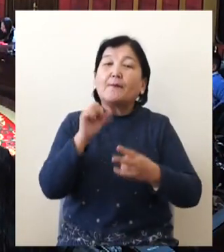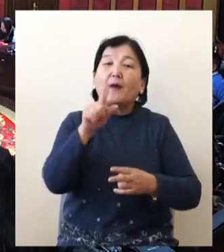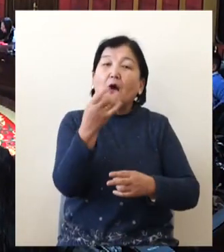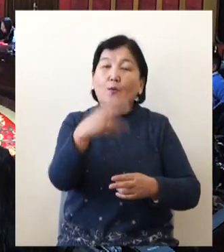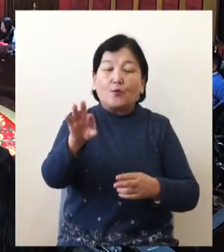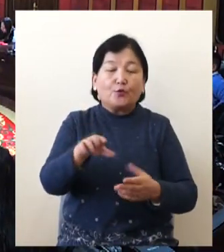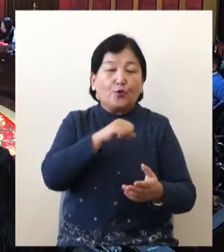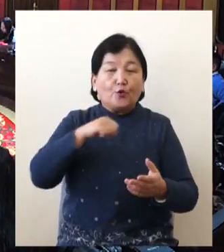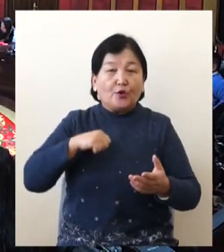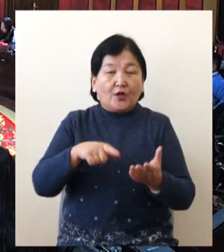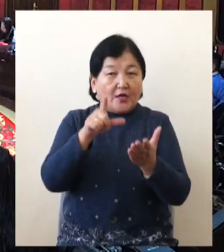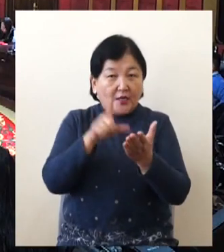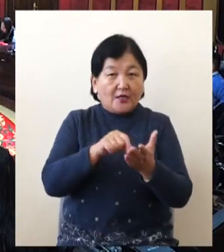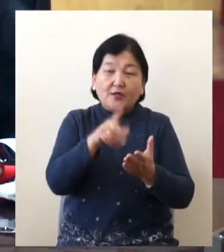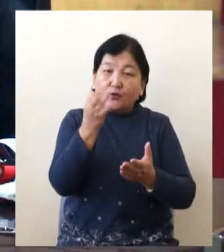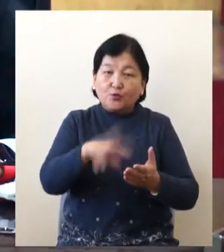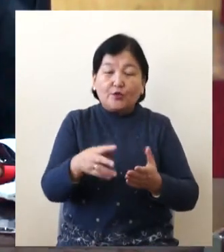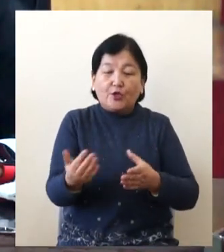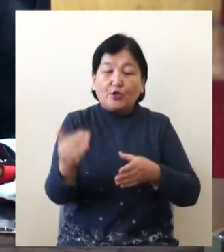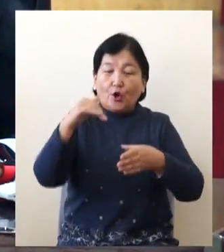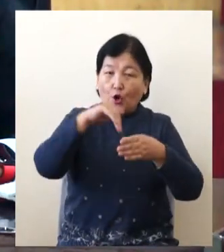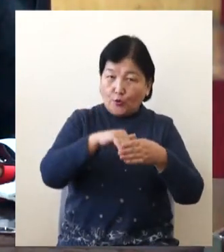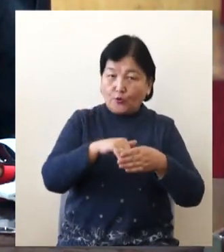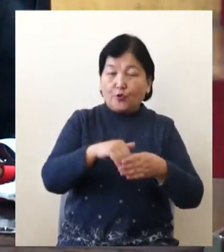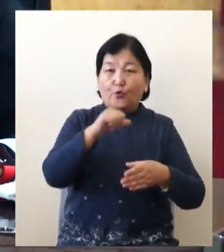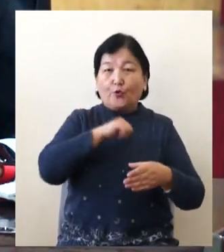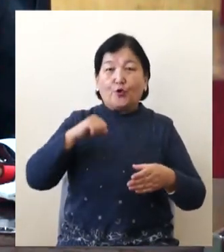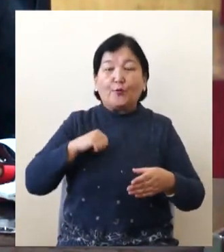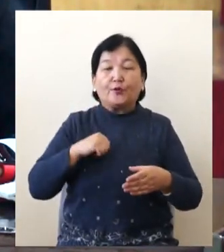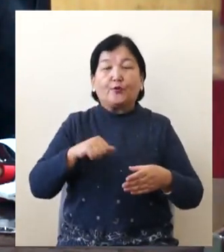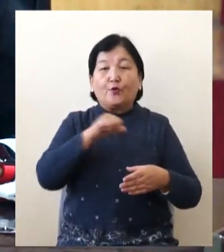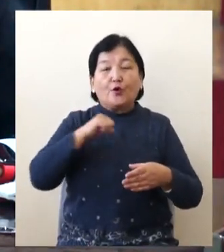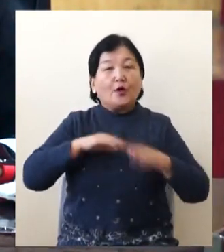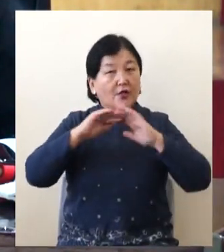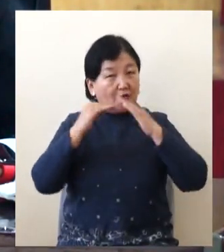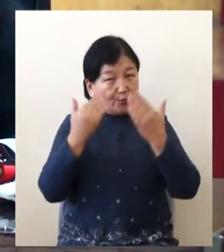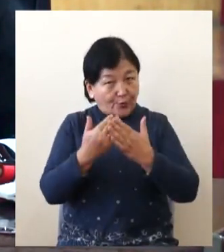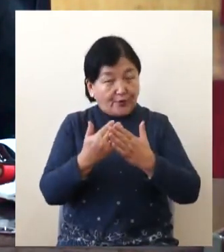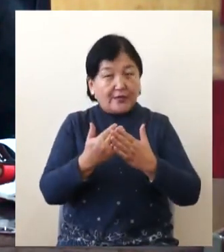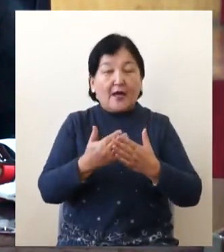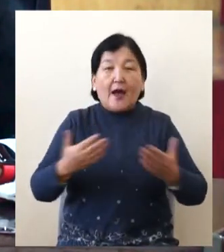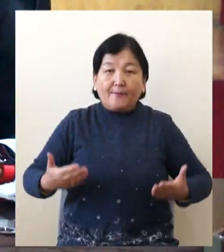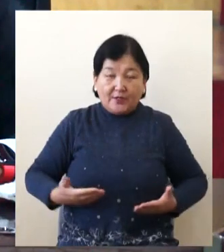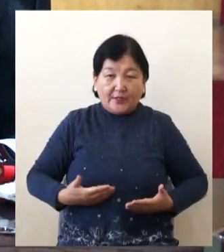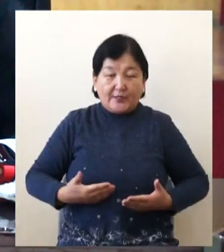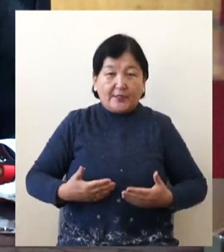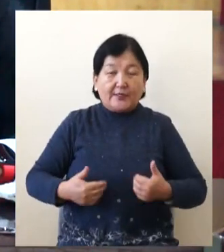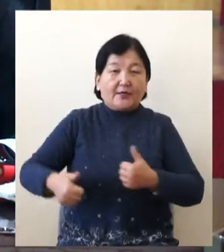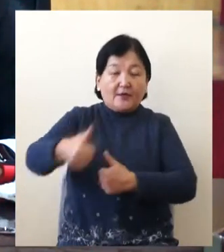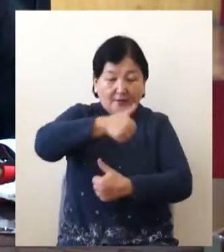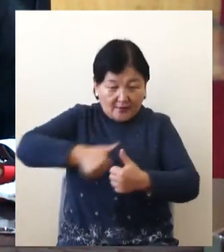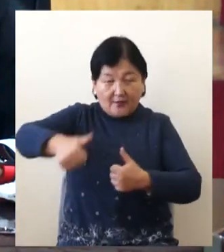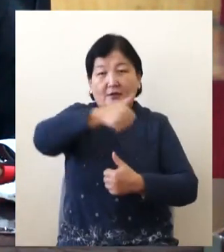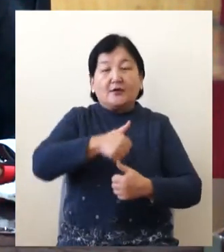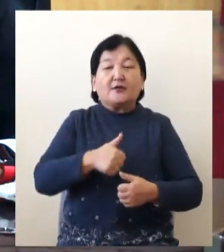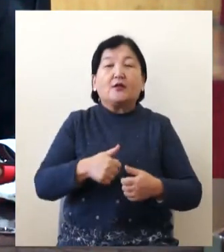зайлшгүй шаардлагатай үйлчлэгийг оролцуулад өөрийн болон ам бүлийнхээ эрүүл мэнд, аж амьдралыг тэтгэхэд хүрэлцэх